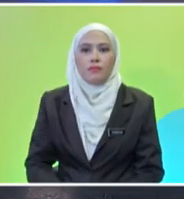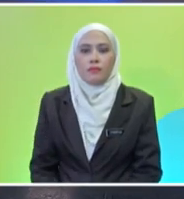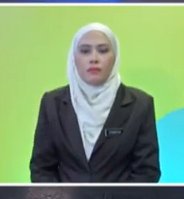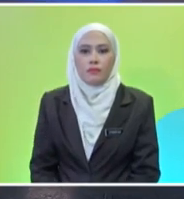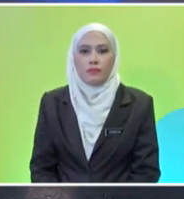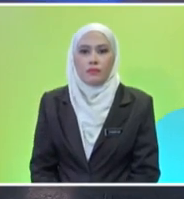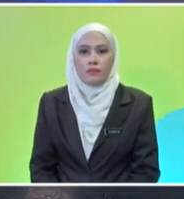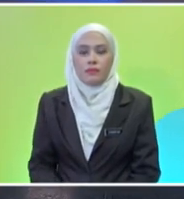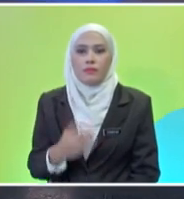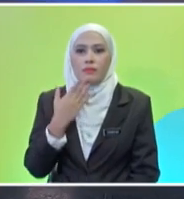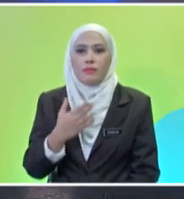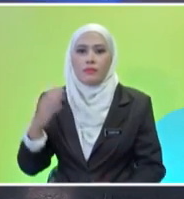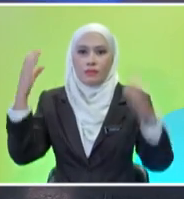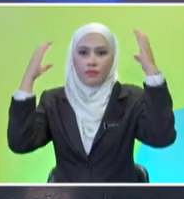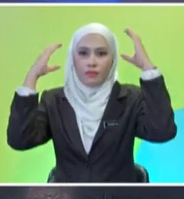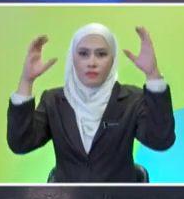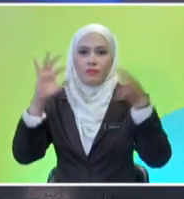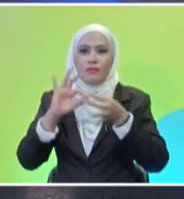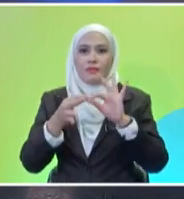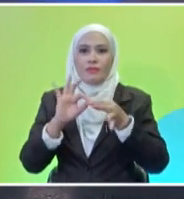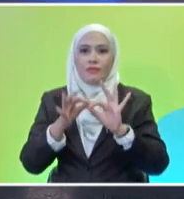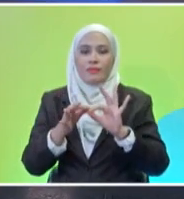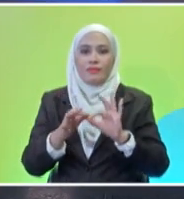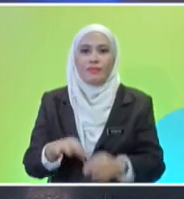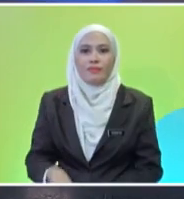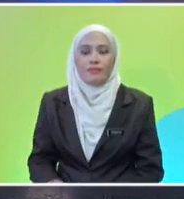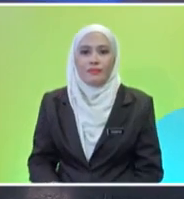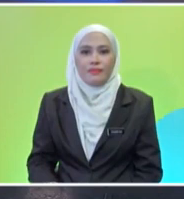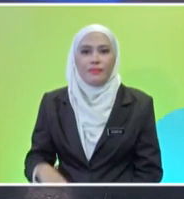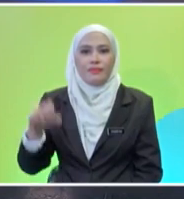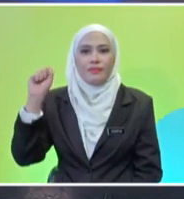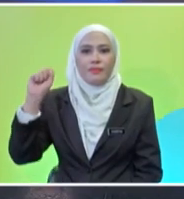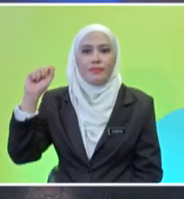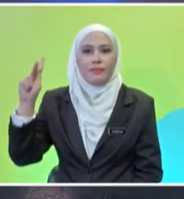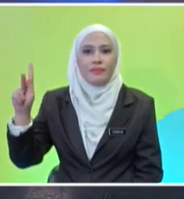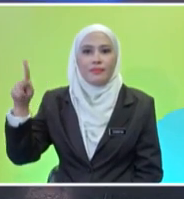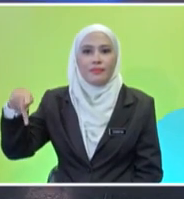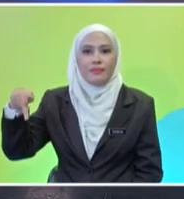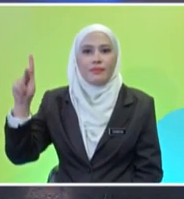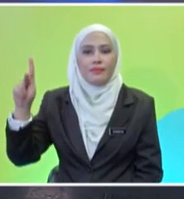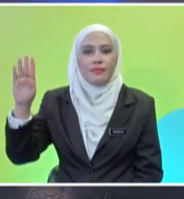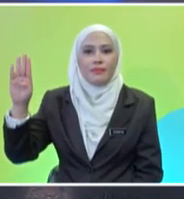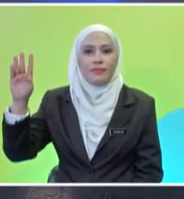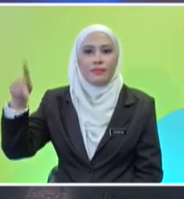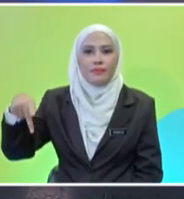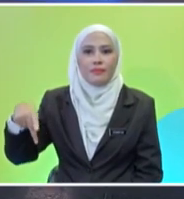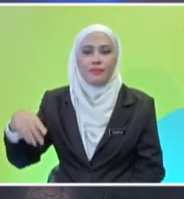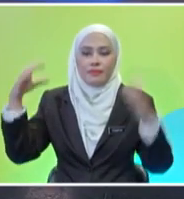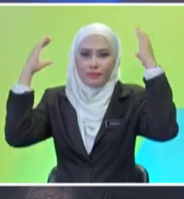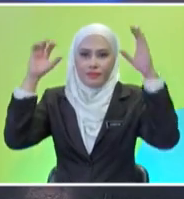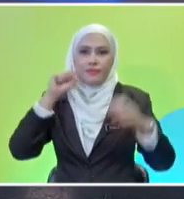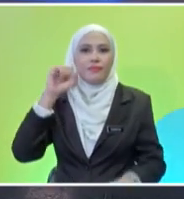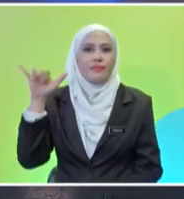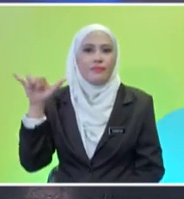dan terima kasih kepada Cikgu dulu bahasa kita daripada SQ pendidikan khas Batu Pahat Joho Syarifah Nur